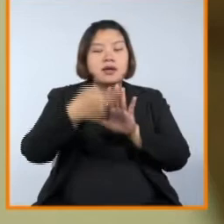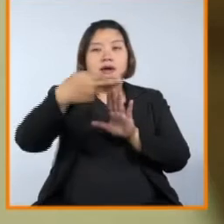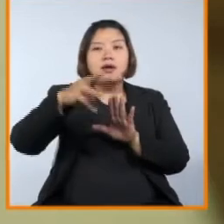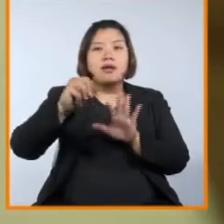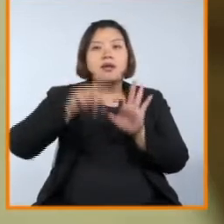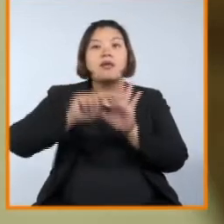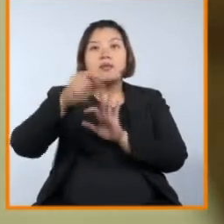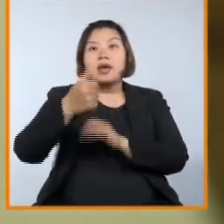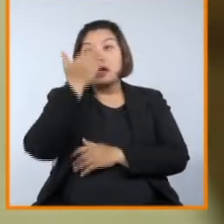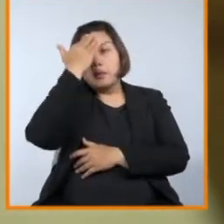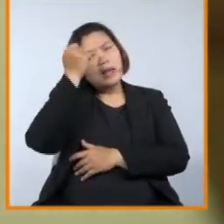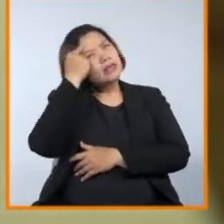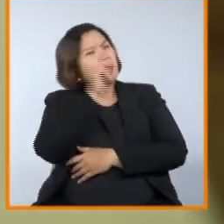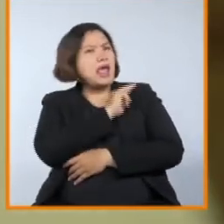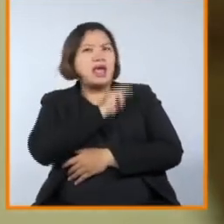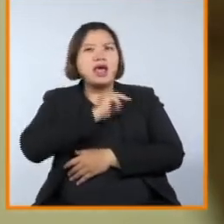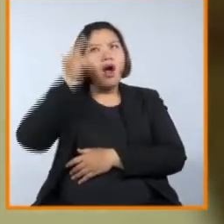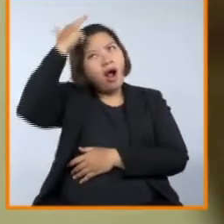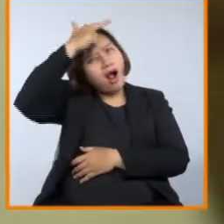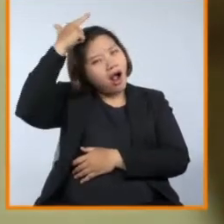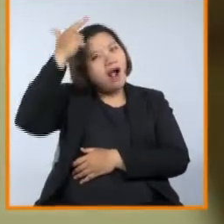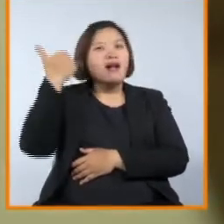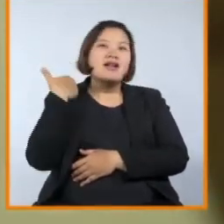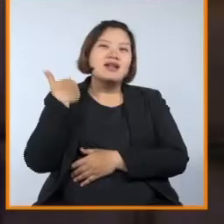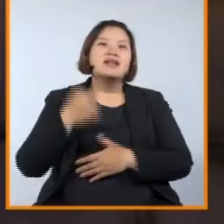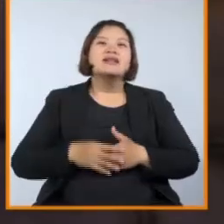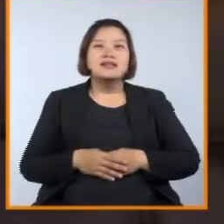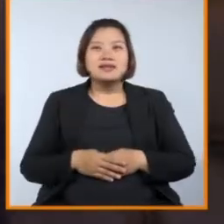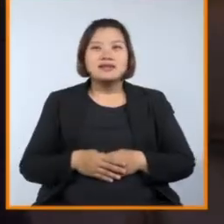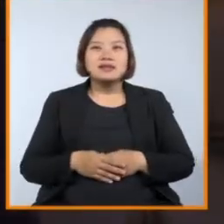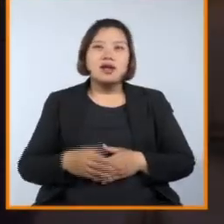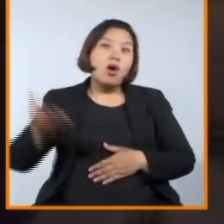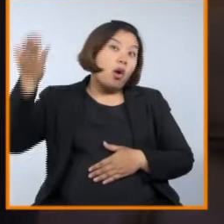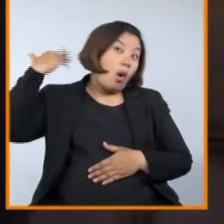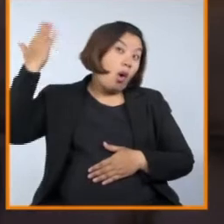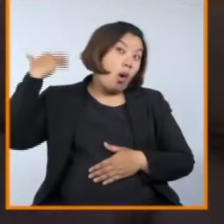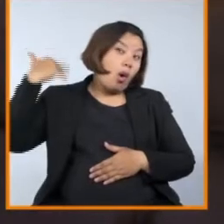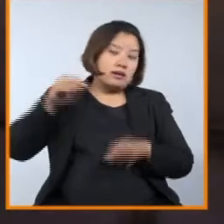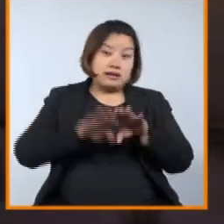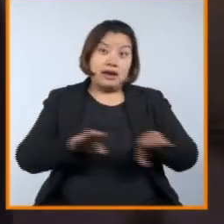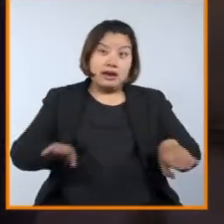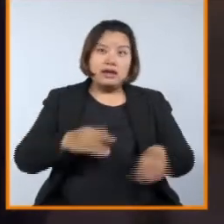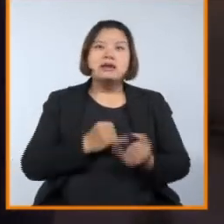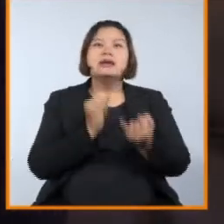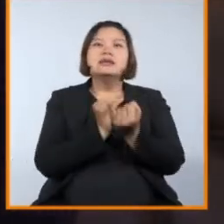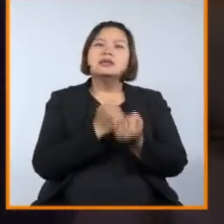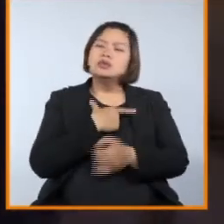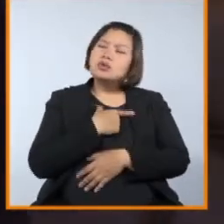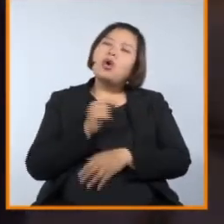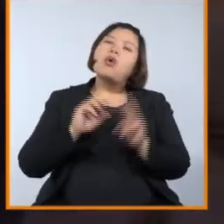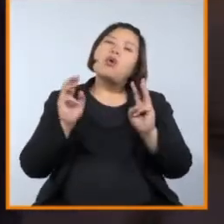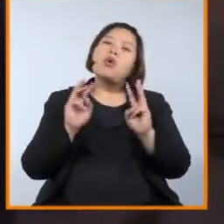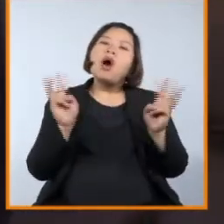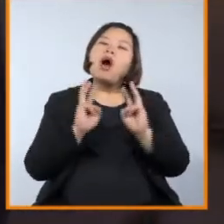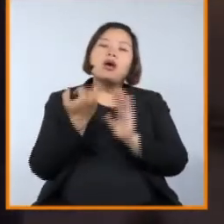ากบุคลิกของเธอเอง ก่อนอื่นเลยเนี่ยตั้งแต่เด็กๆแล้วเป็นคนที่ชอบวาดรูปเป็นชีวิตจิตใจก็คือเวลาว่างก็จะว